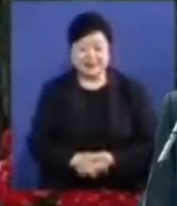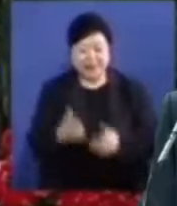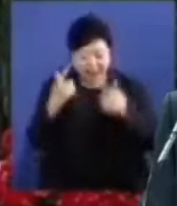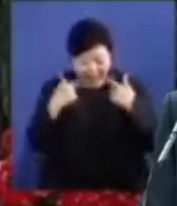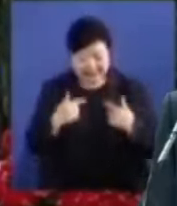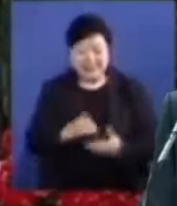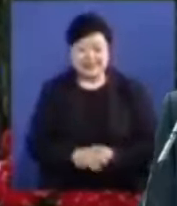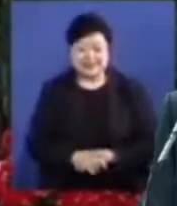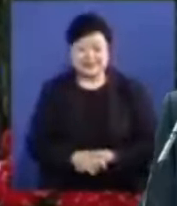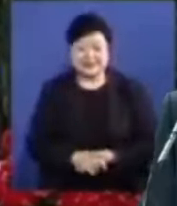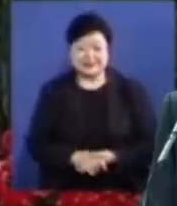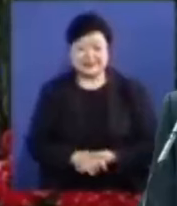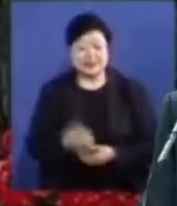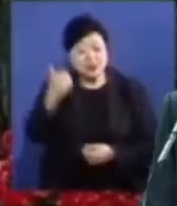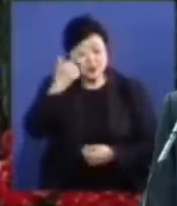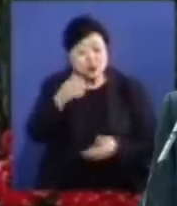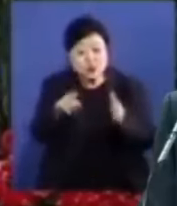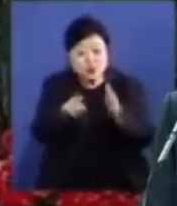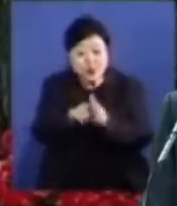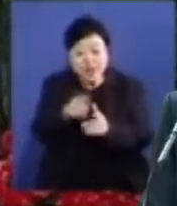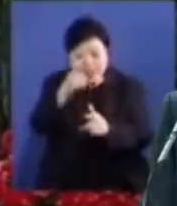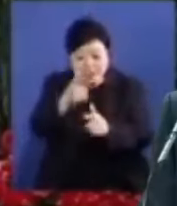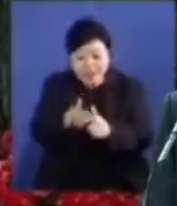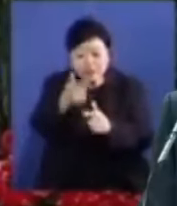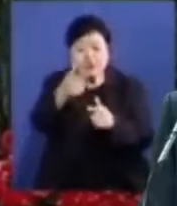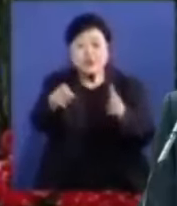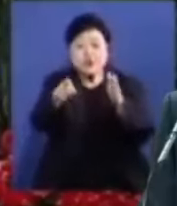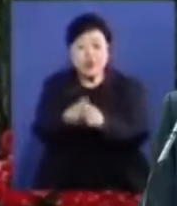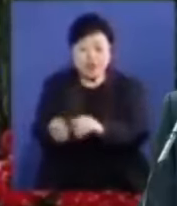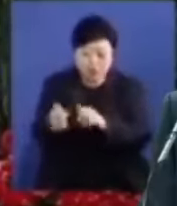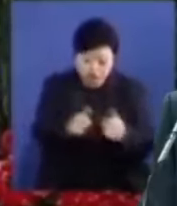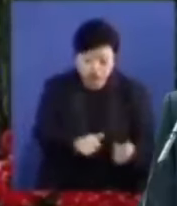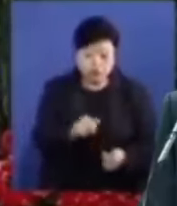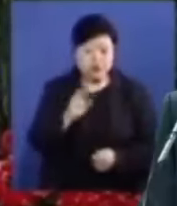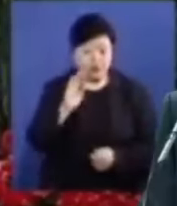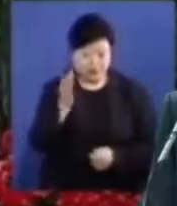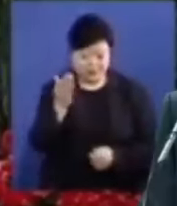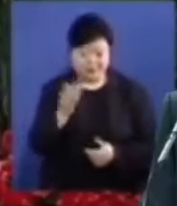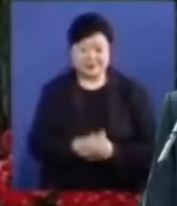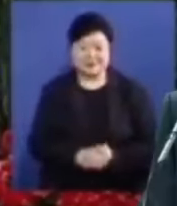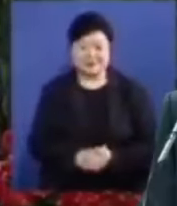항상 누구를 위하여? 예수를 위하여 죽음에 넘겨진다.